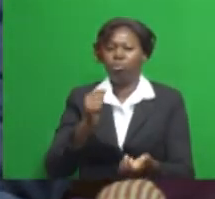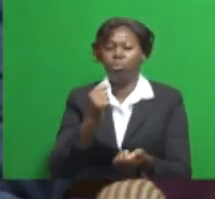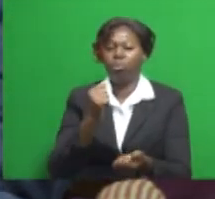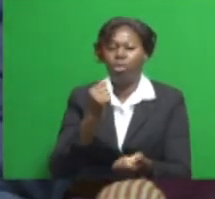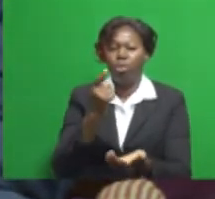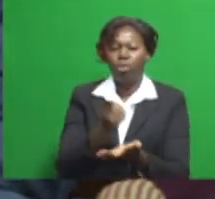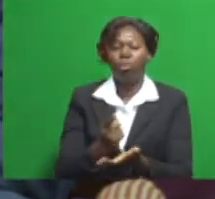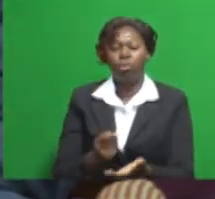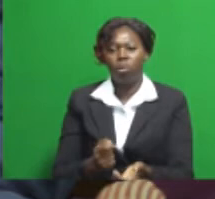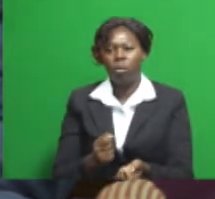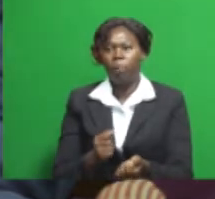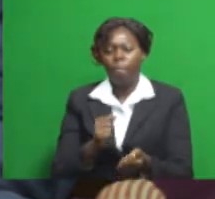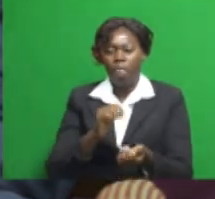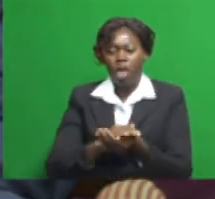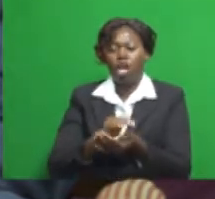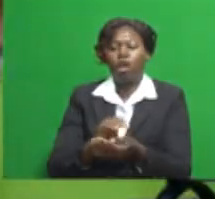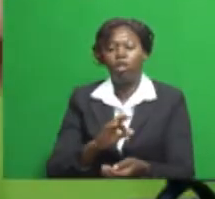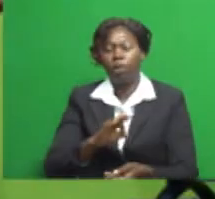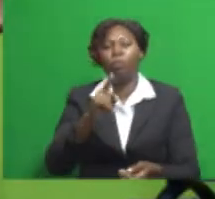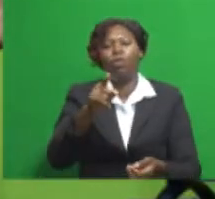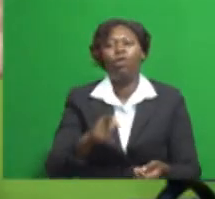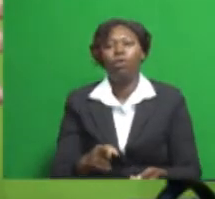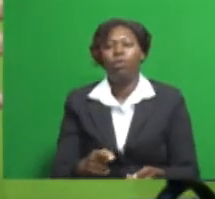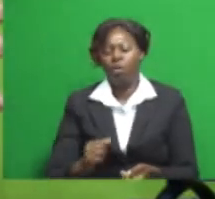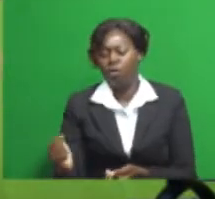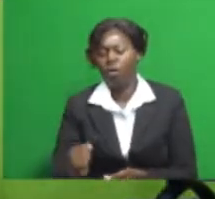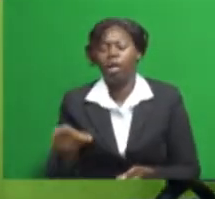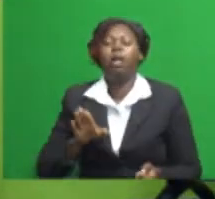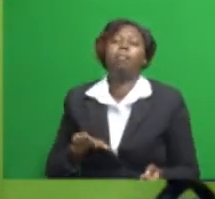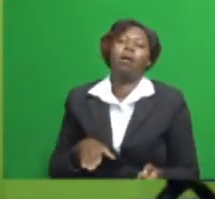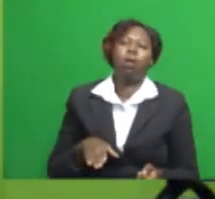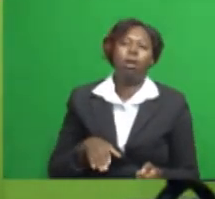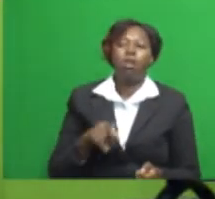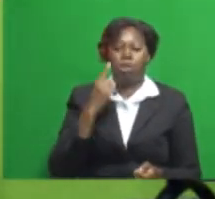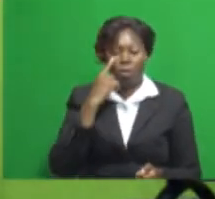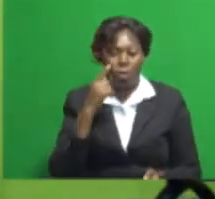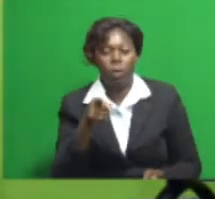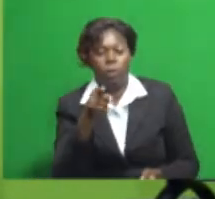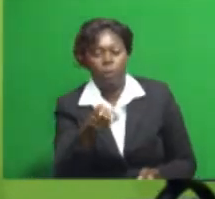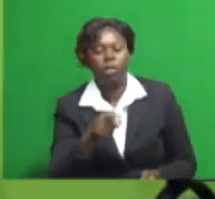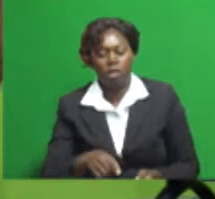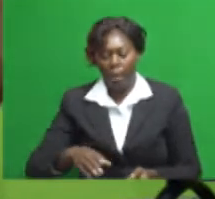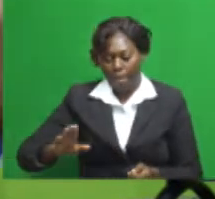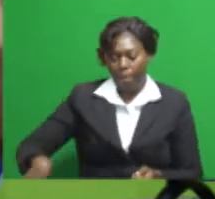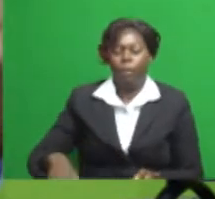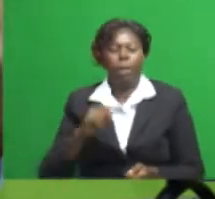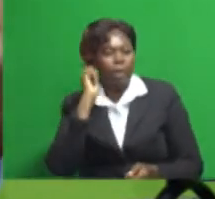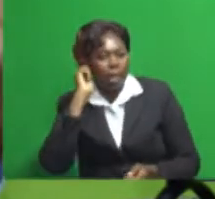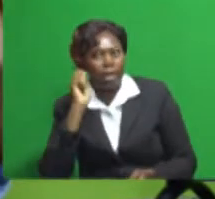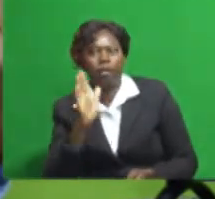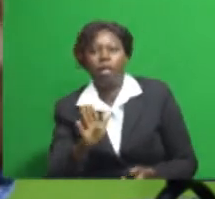kuona gombadema pambera. Saka ndima dzatatora idzi mufundisika kuedza kuti vatereri vedu abate. Kuzoti